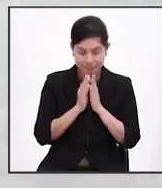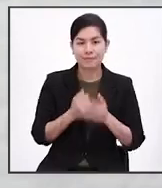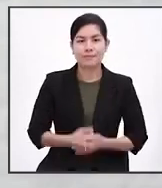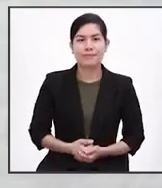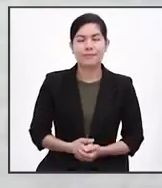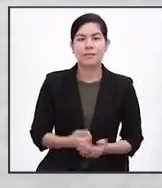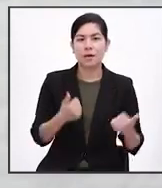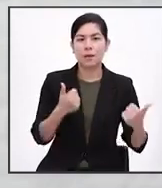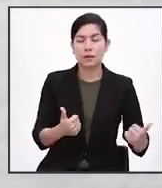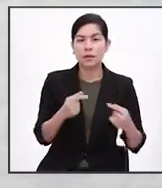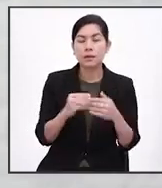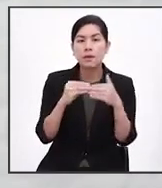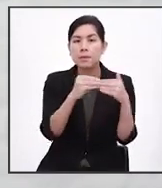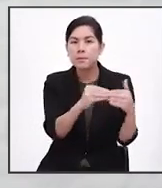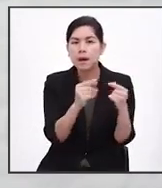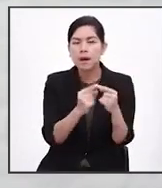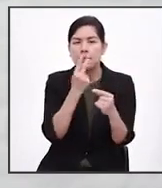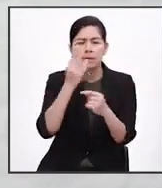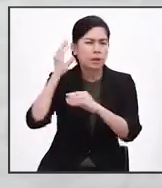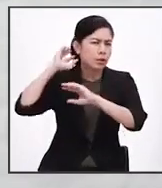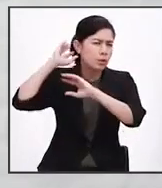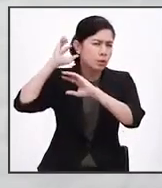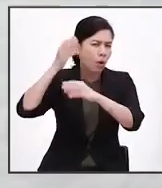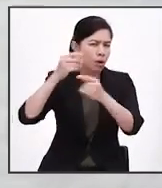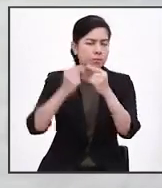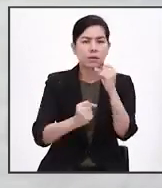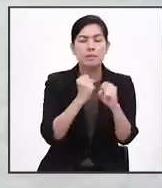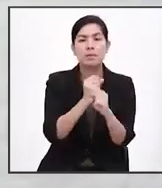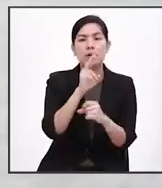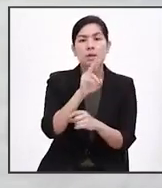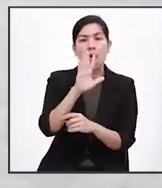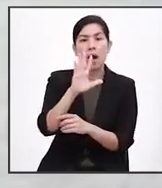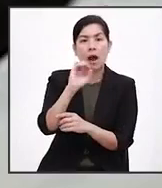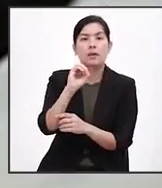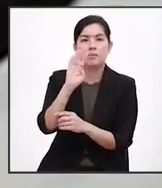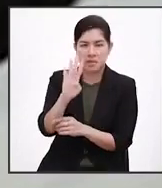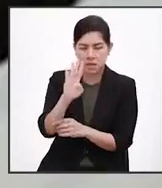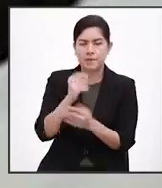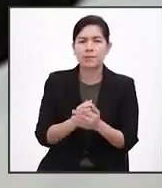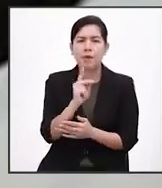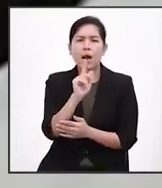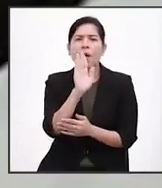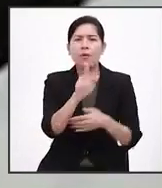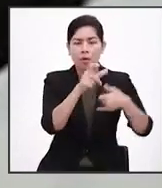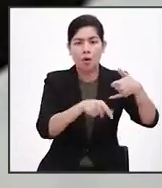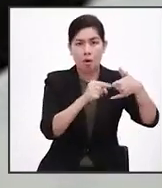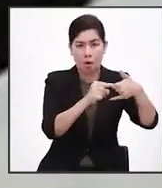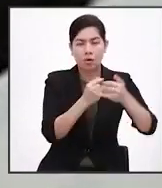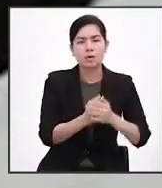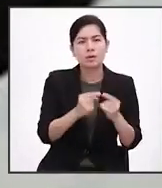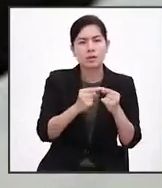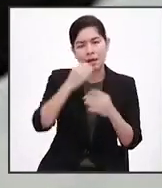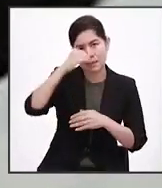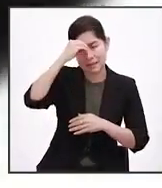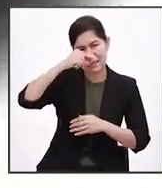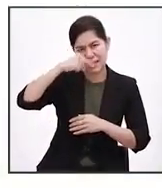สวัสดีค่ะคุณผู้ชมวันนี้แอนจะพาคุณผู้ชมย้อนไปนะคะตั้งแต่ปี2554กับข่าวของน้องทันนักเรียนไทย